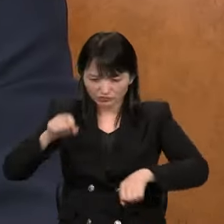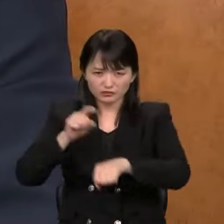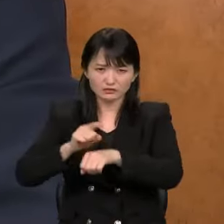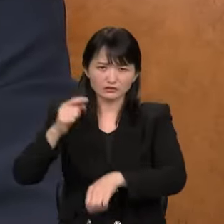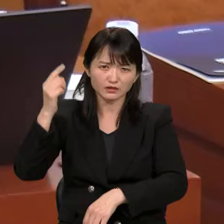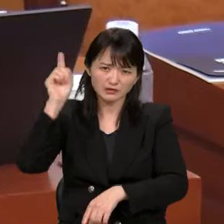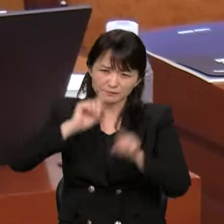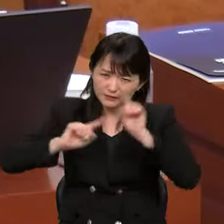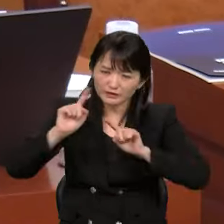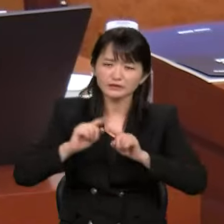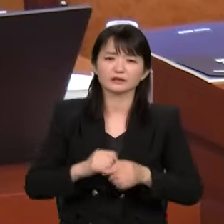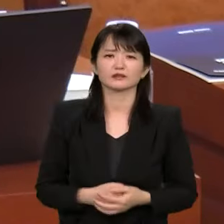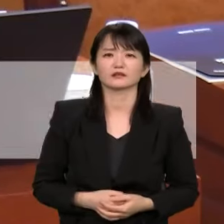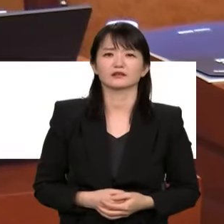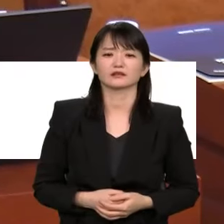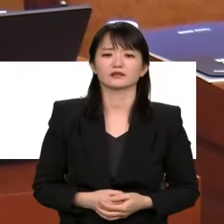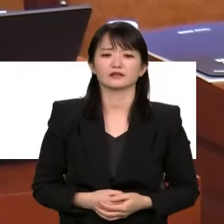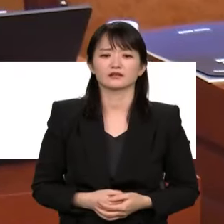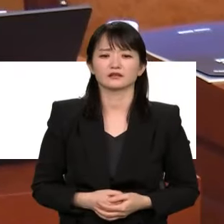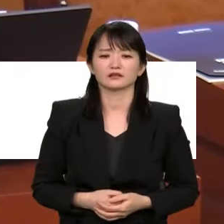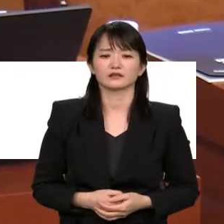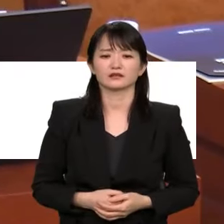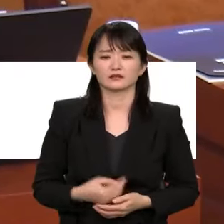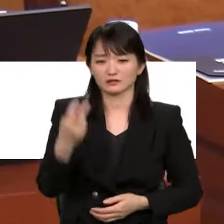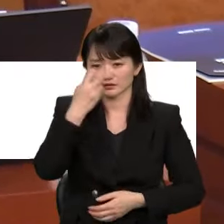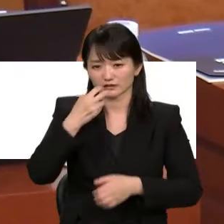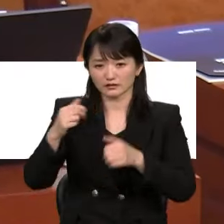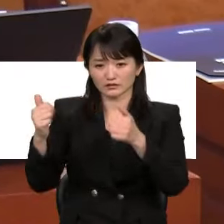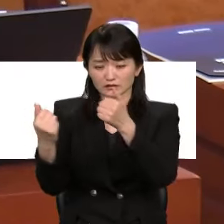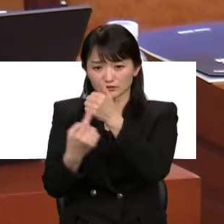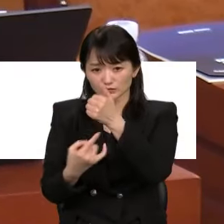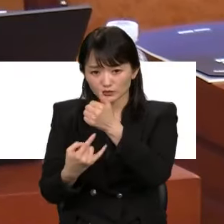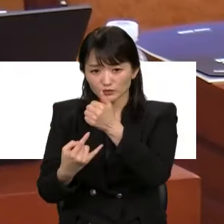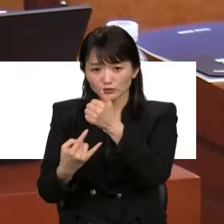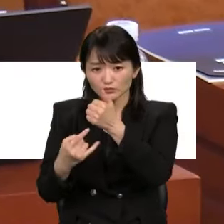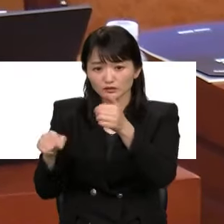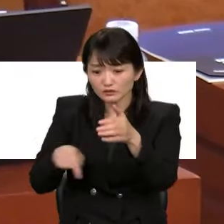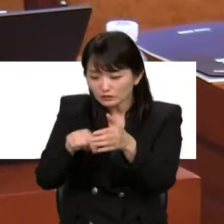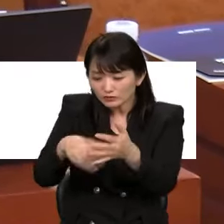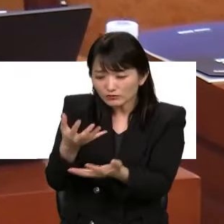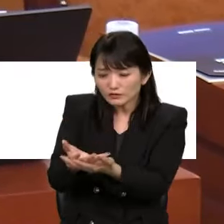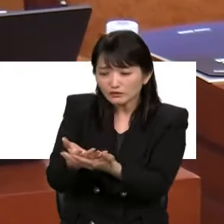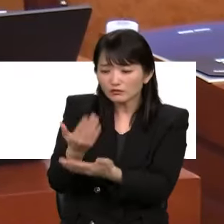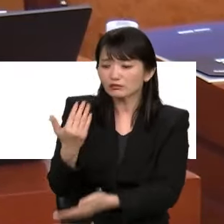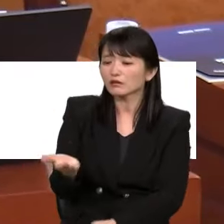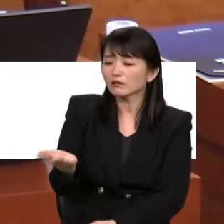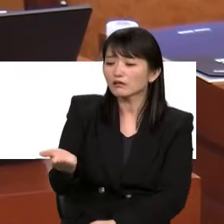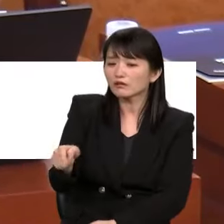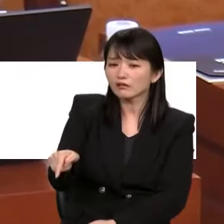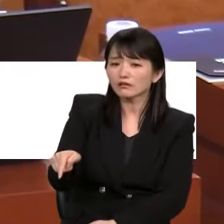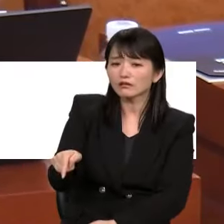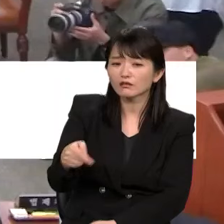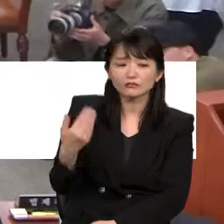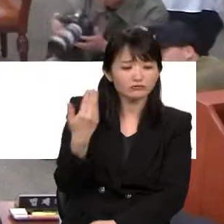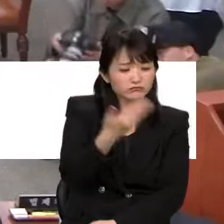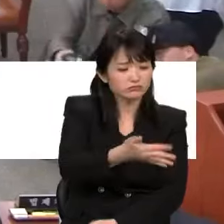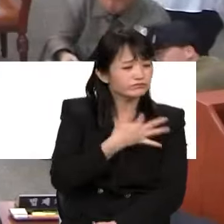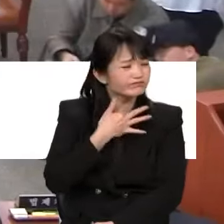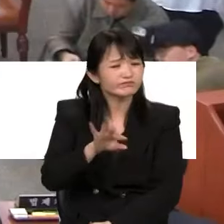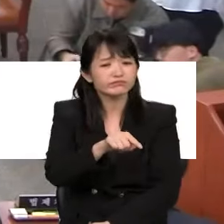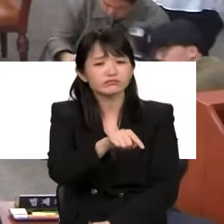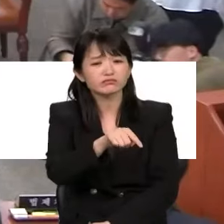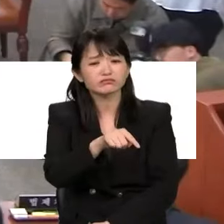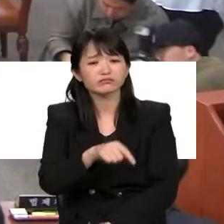맞섰습니다. 내부에서 감사위원회 그 심의 그런 내부 자료를 달라고 그게 준 적도 없고